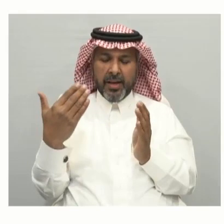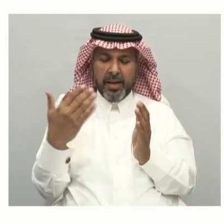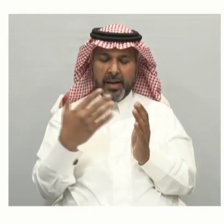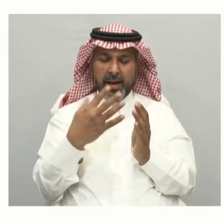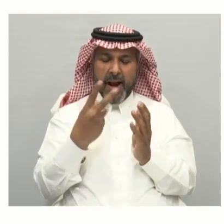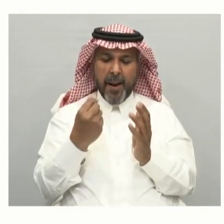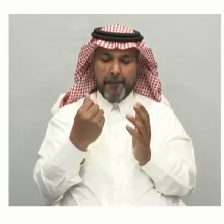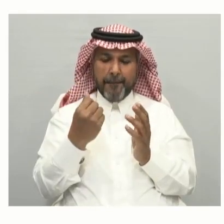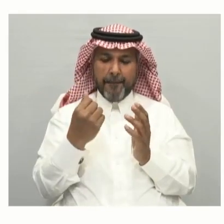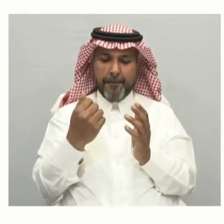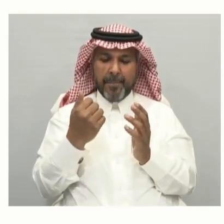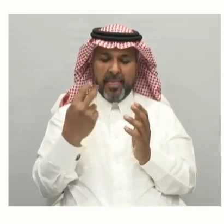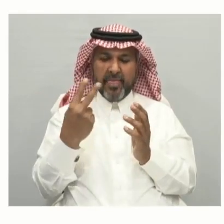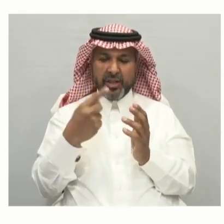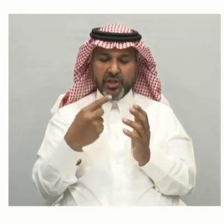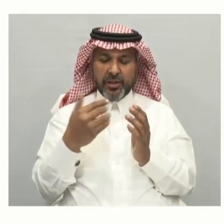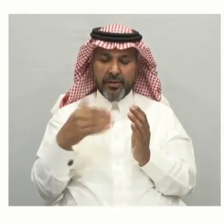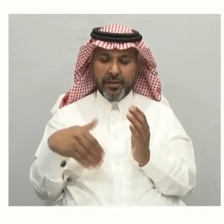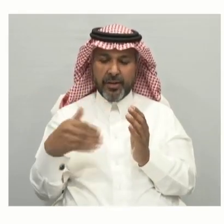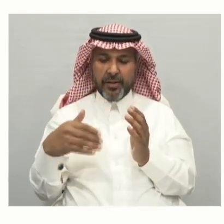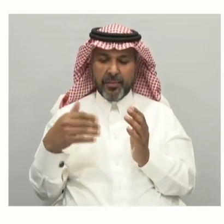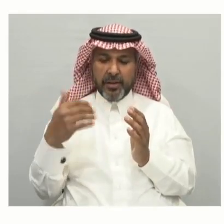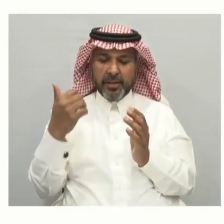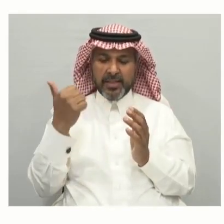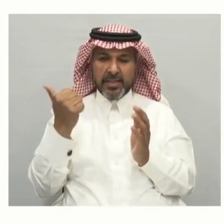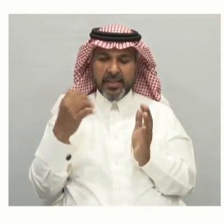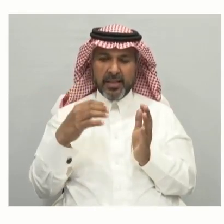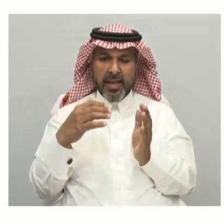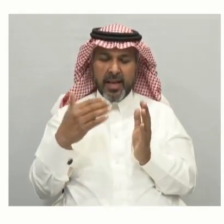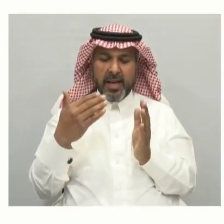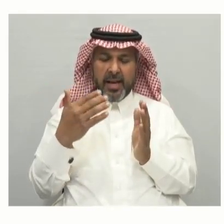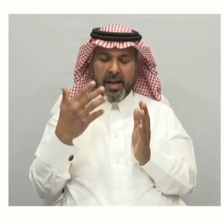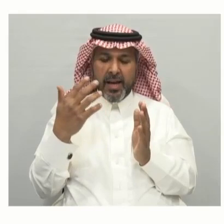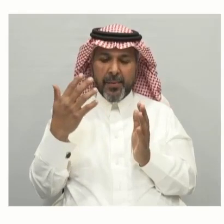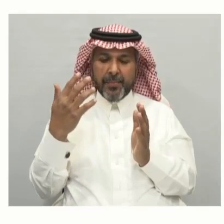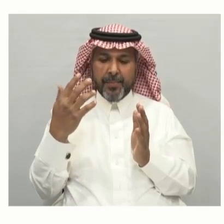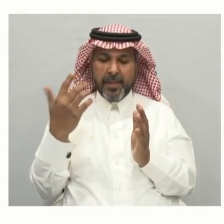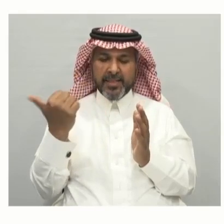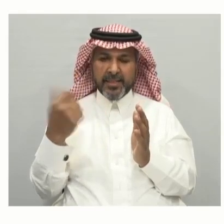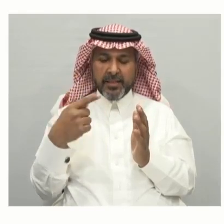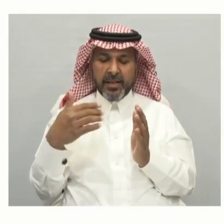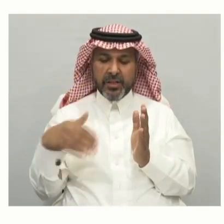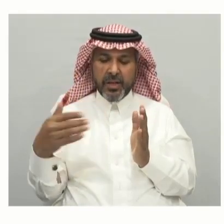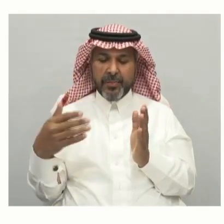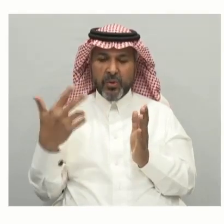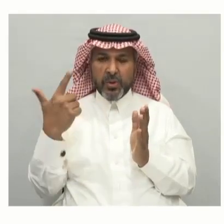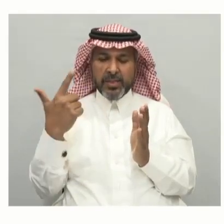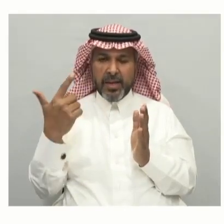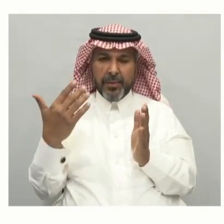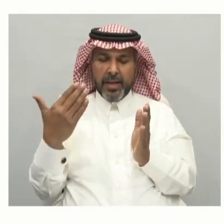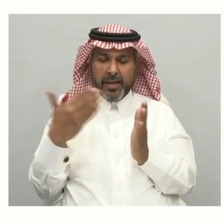خمسه وتسعه من عشره عدد السلع 12 ايضا من سته الى سته وتسعه من عشره عدد السلع سته عشر